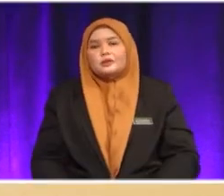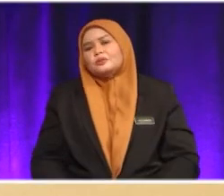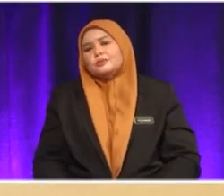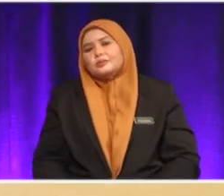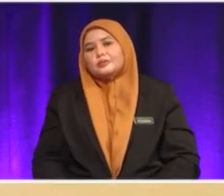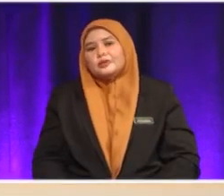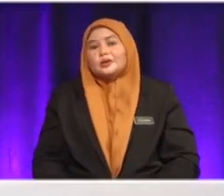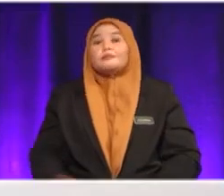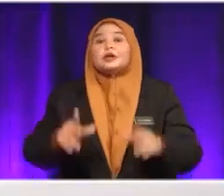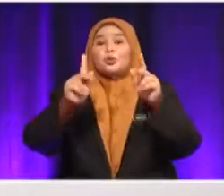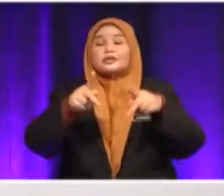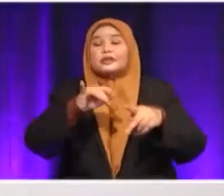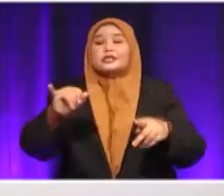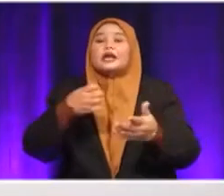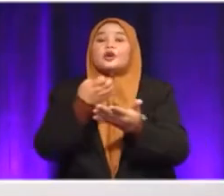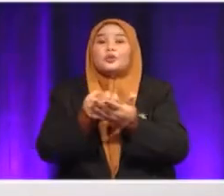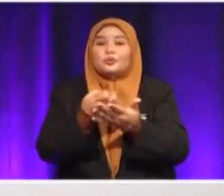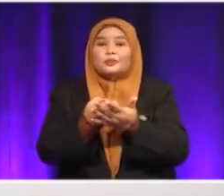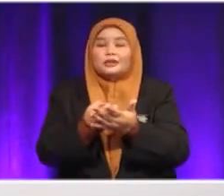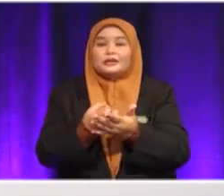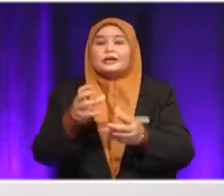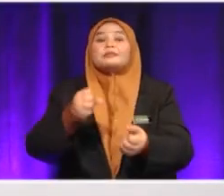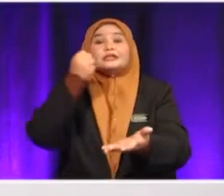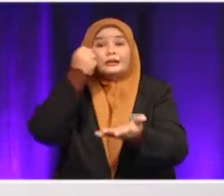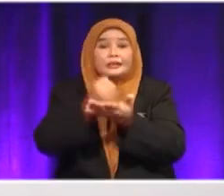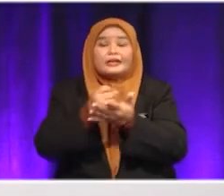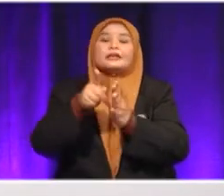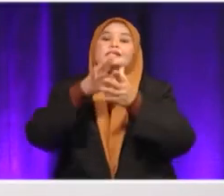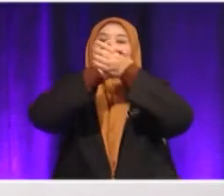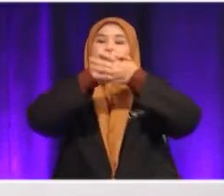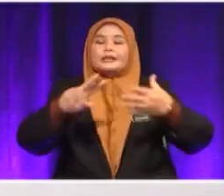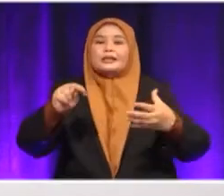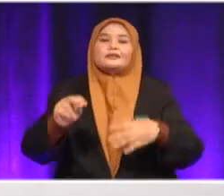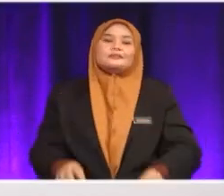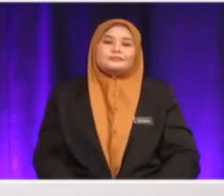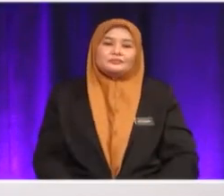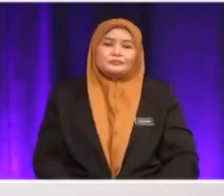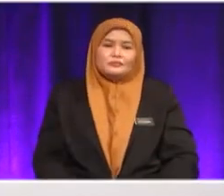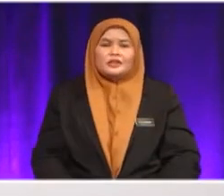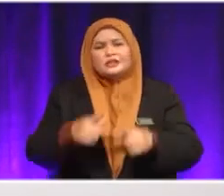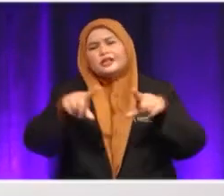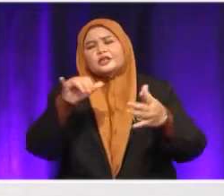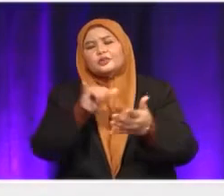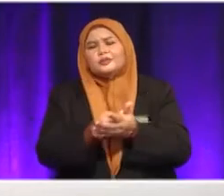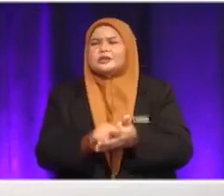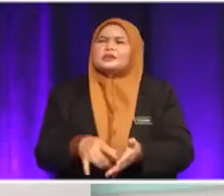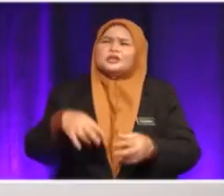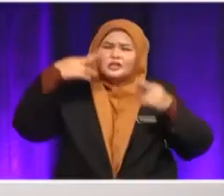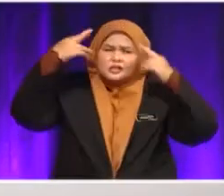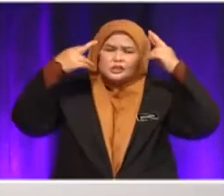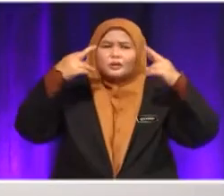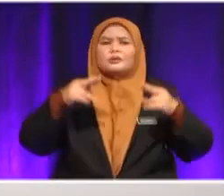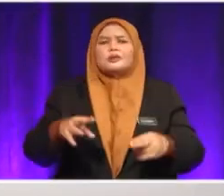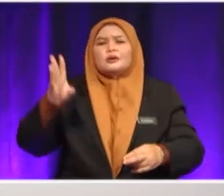untuk menguasai ekonomi dan menjamin keselamatan Oke selain itu juga mereka Brunei akan